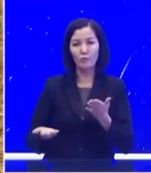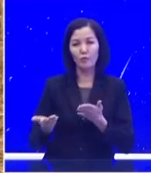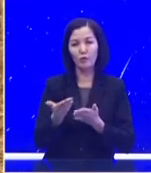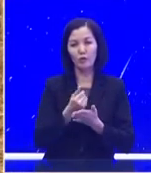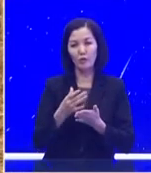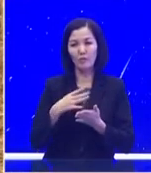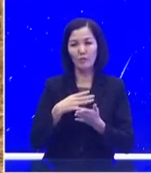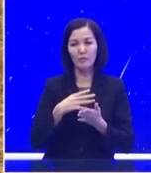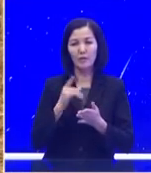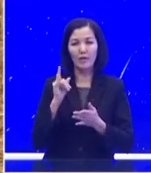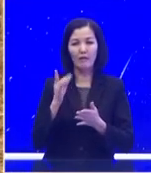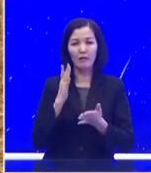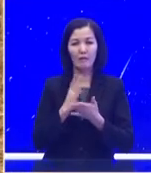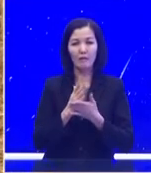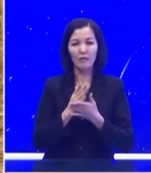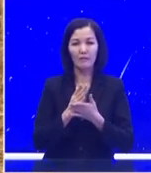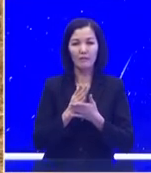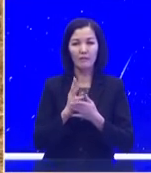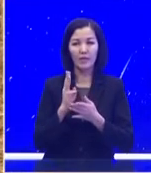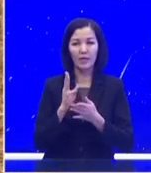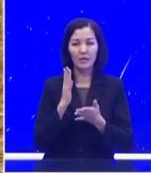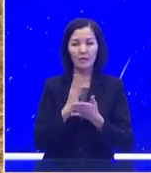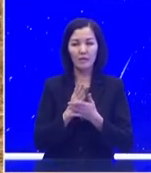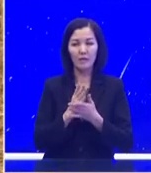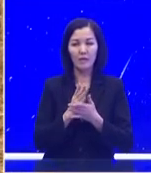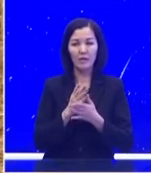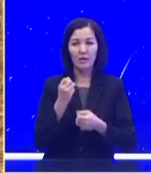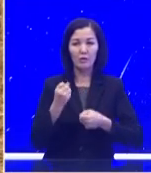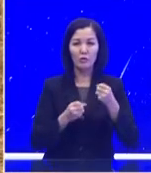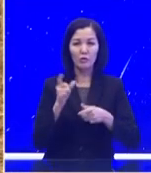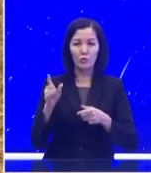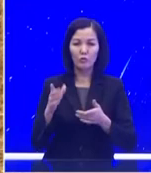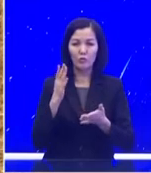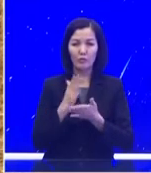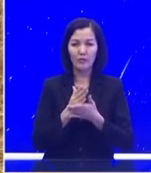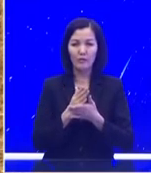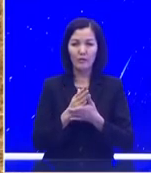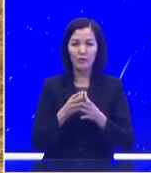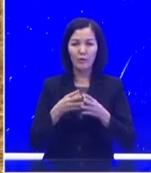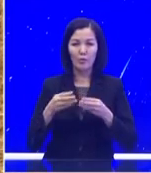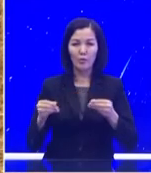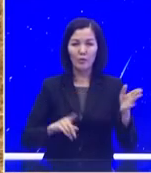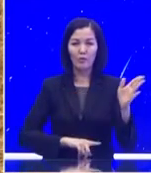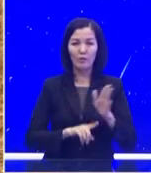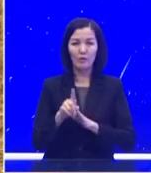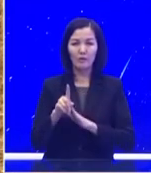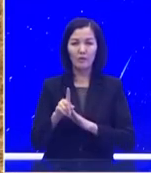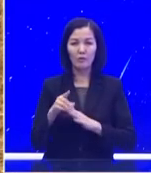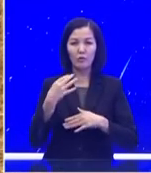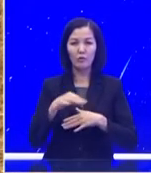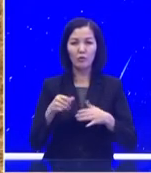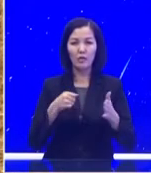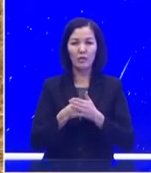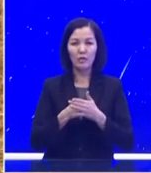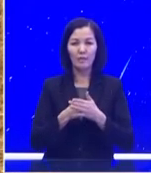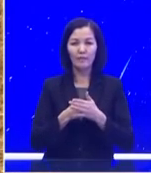Тракторымыз бар, өзіміз жекеменшік тракторымыз, тракторизміміз бар. Сол көктемде бастаймыз шауып, сонау күзге шейін. А